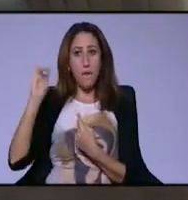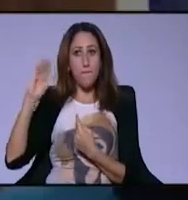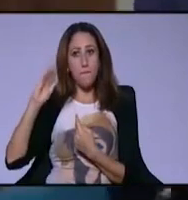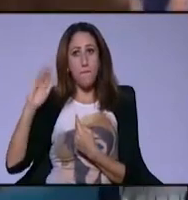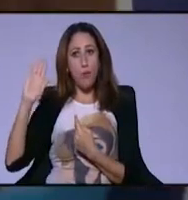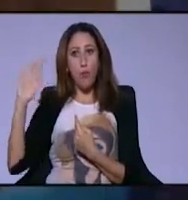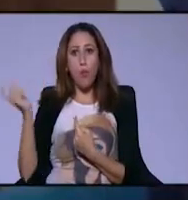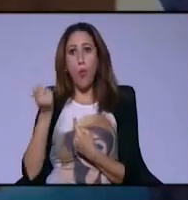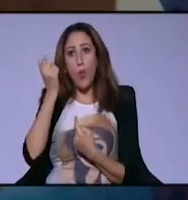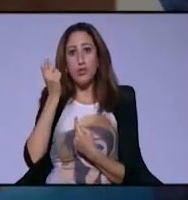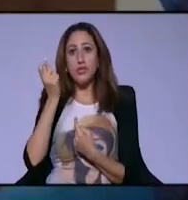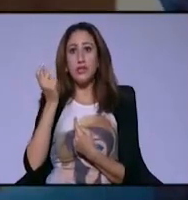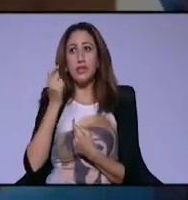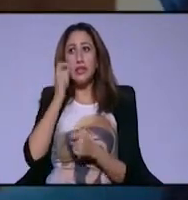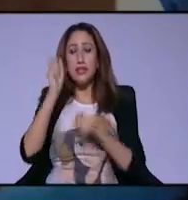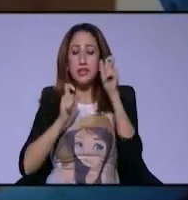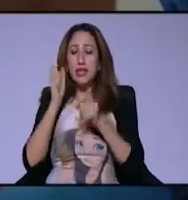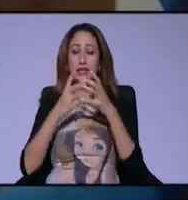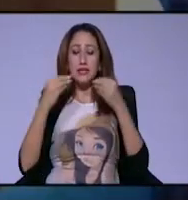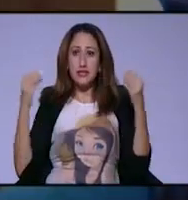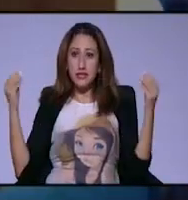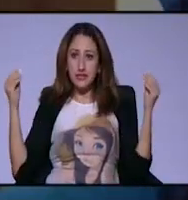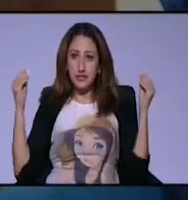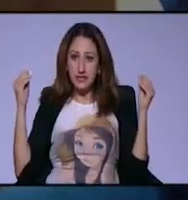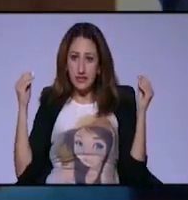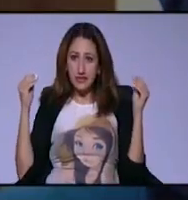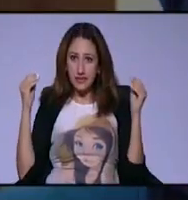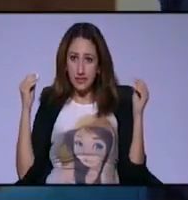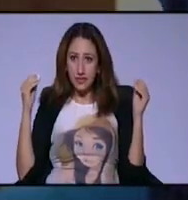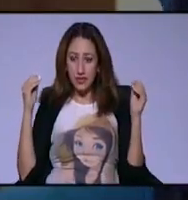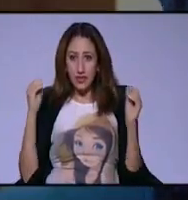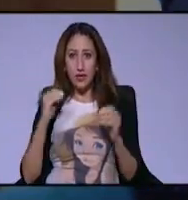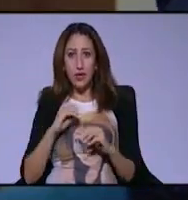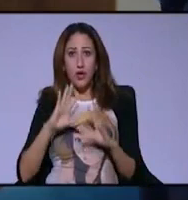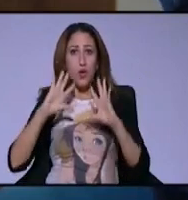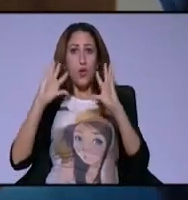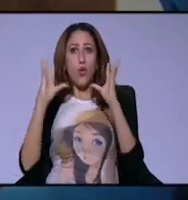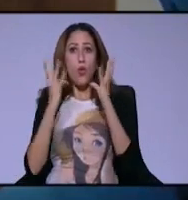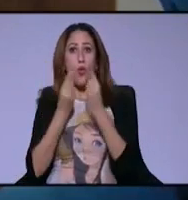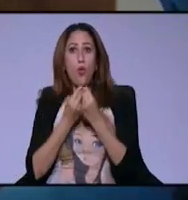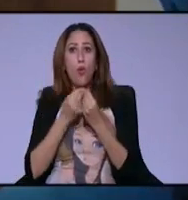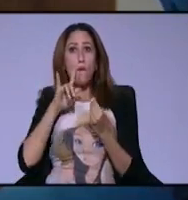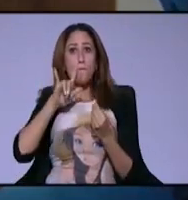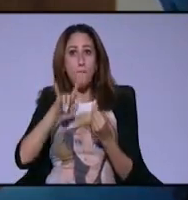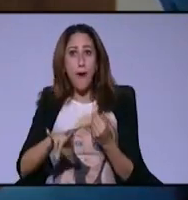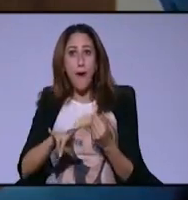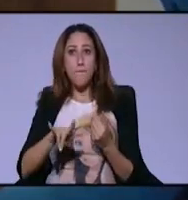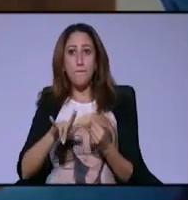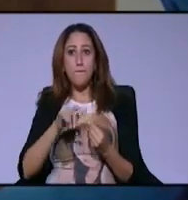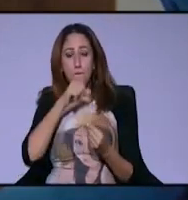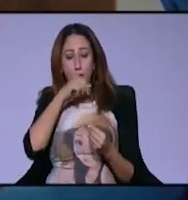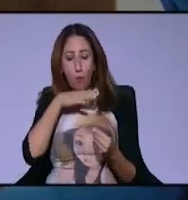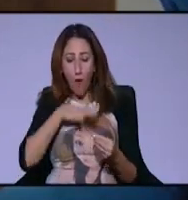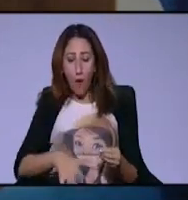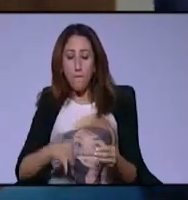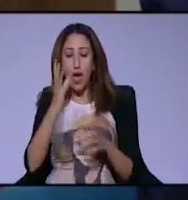محجوب، كثير من الناس، آل سلام، كل من أحبوا الحبيب صلى الله